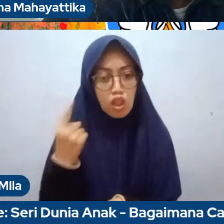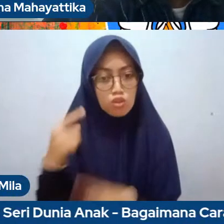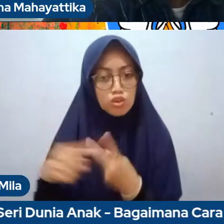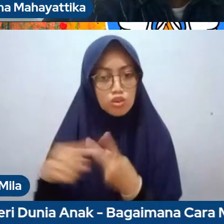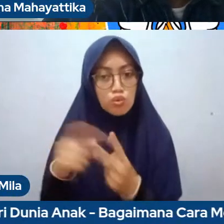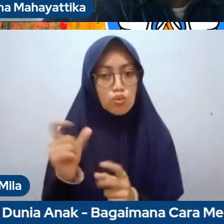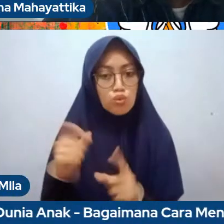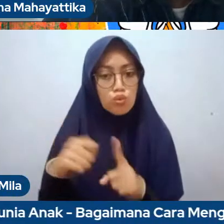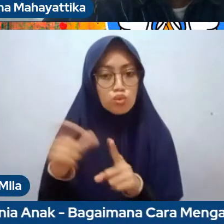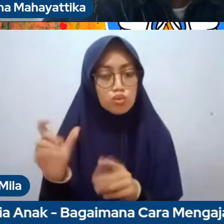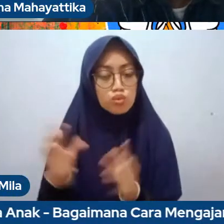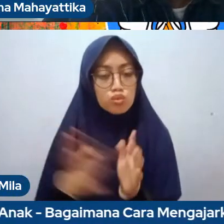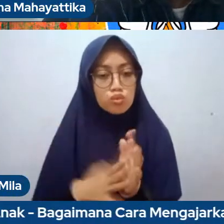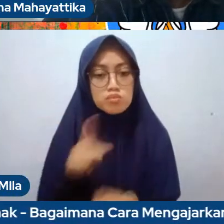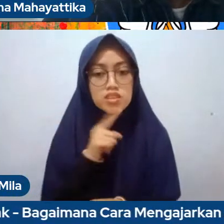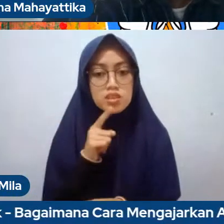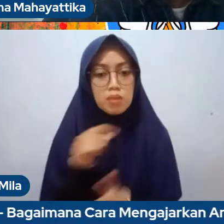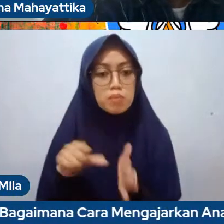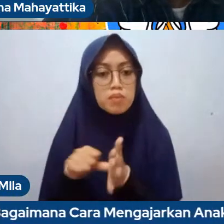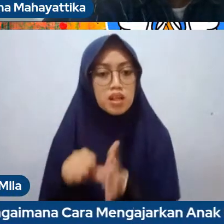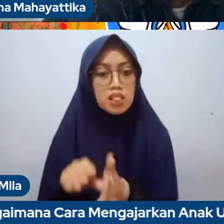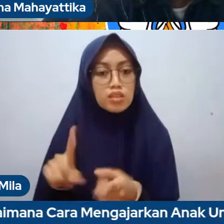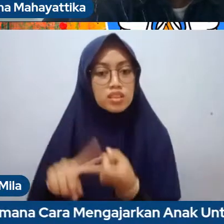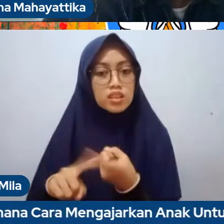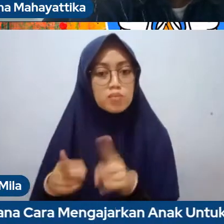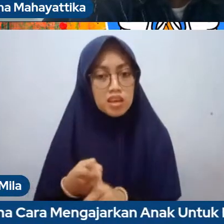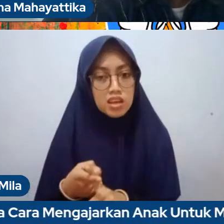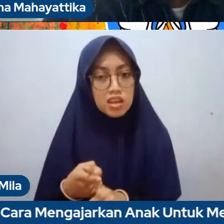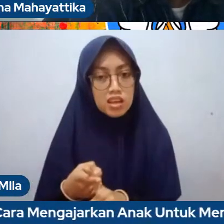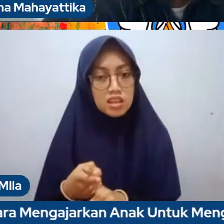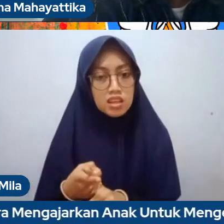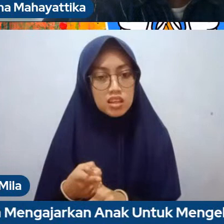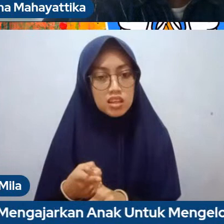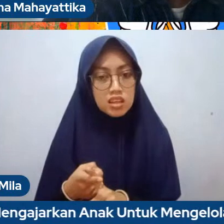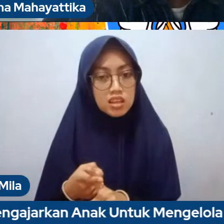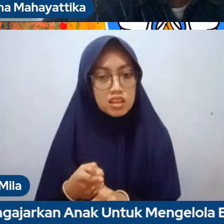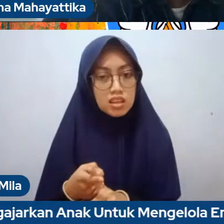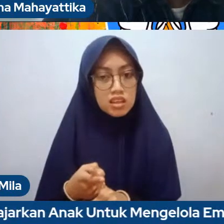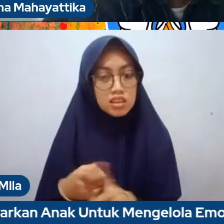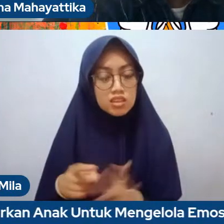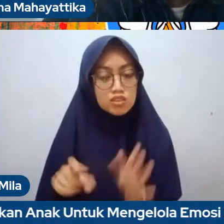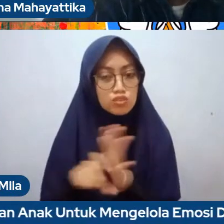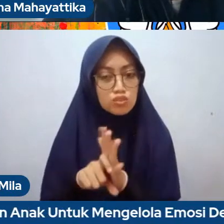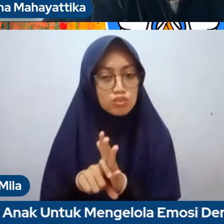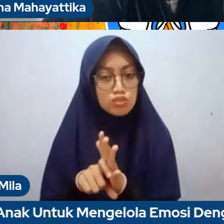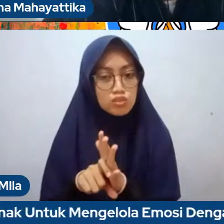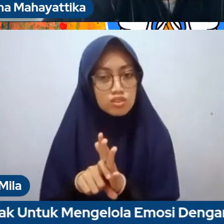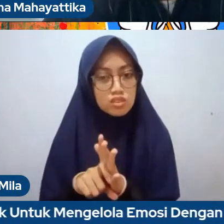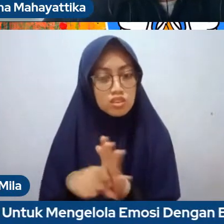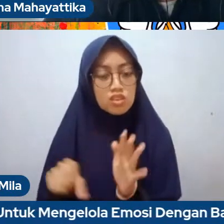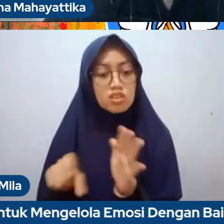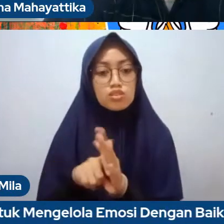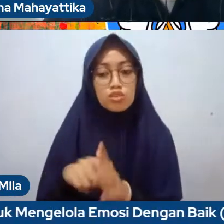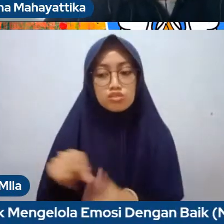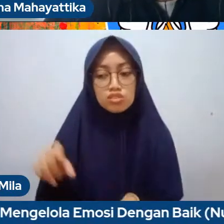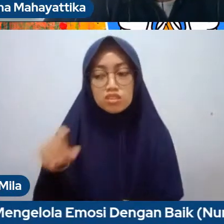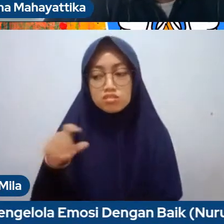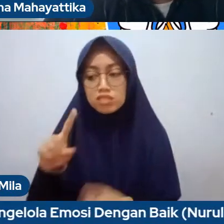membantu temannya gitu ya. Membantu teman dalam arti kata temannya nggak mau pulang, dia bantu menyembunyikan temannya, terus akhirnya dia dihukum sama gurunya.